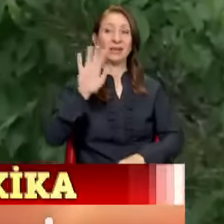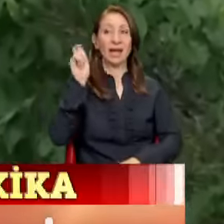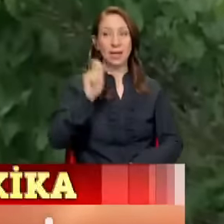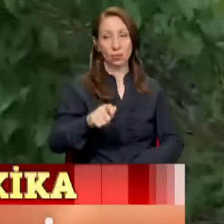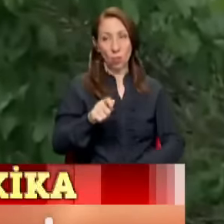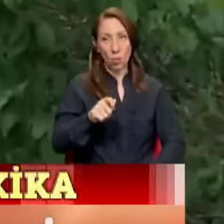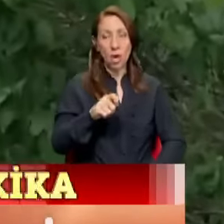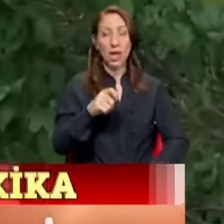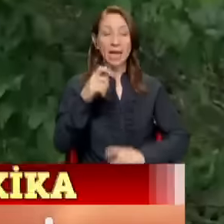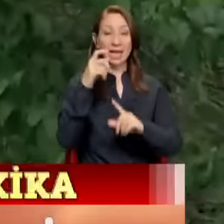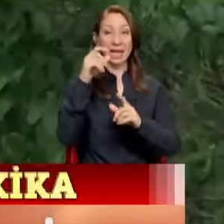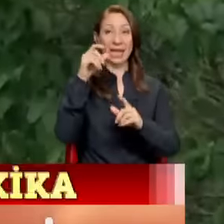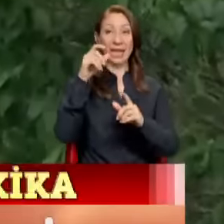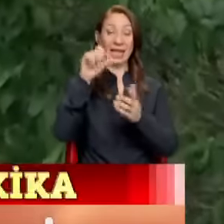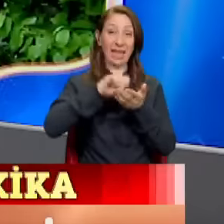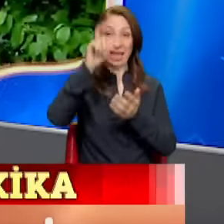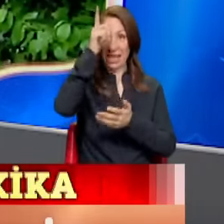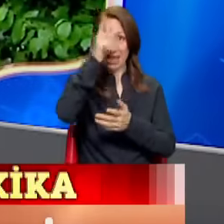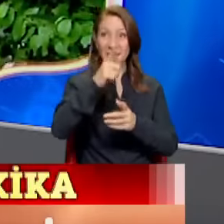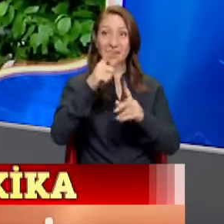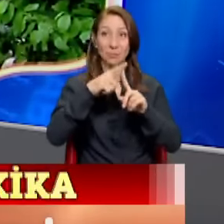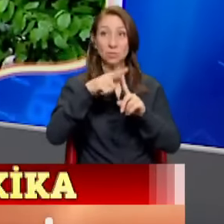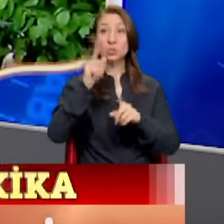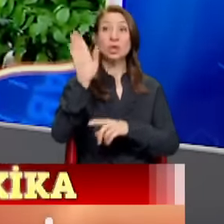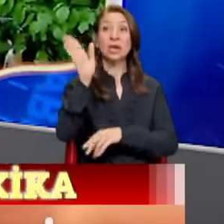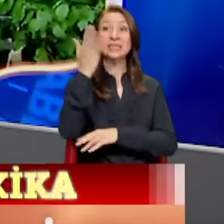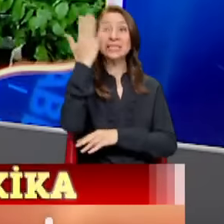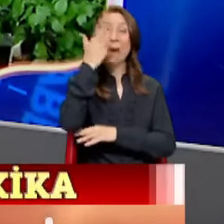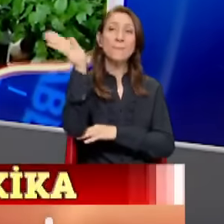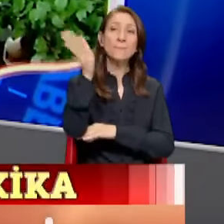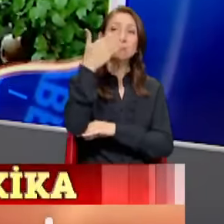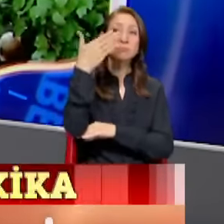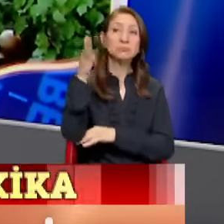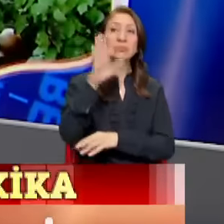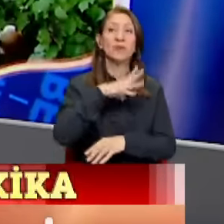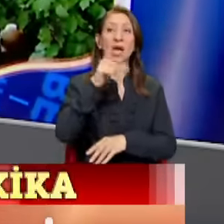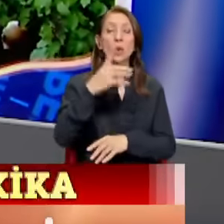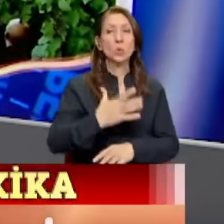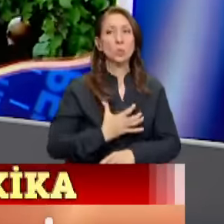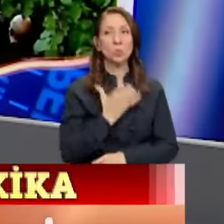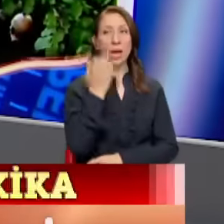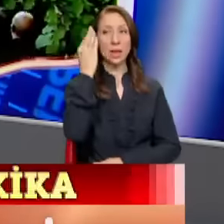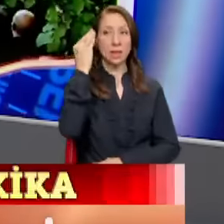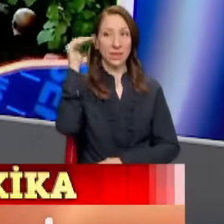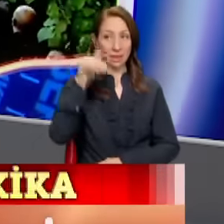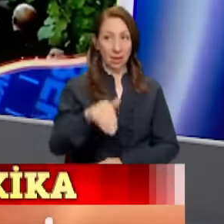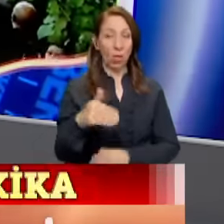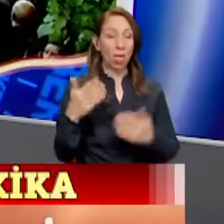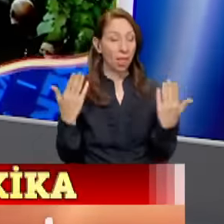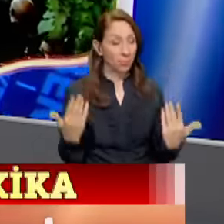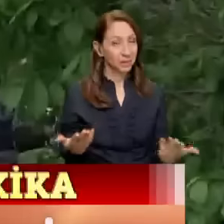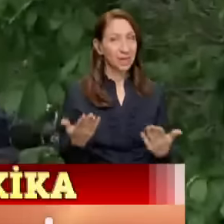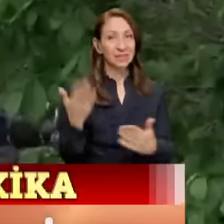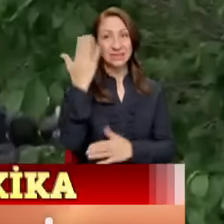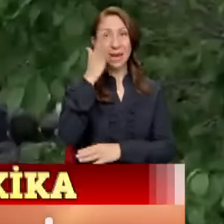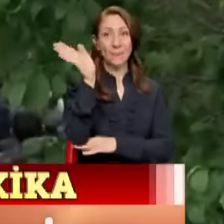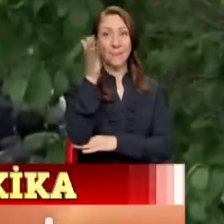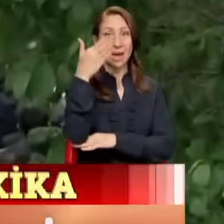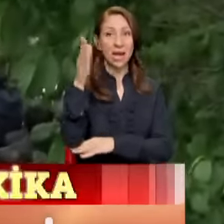İran tebriz'de Şimdi burada dalgalandırılır aklar var yas anlamı taşıyor Elbette siyah